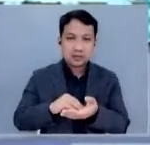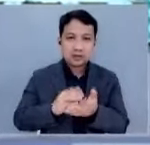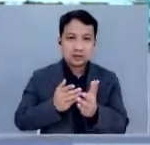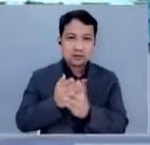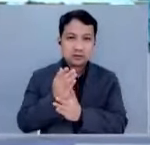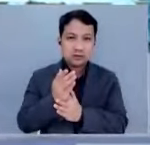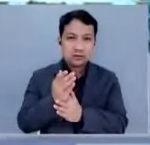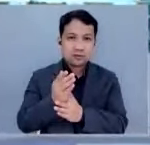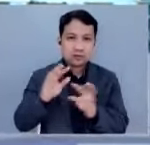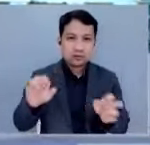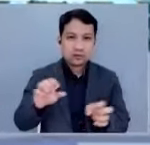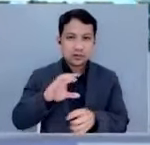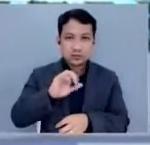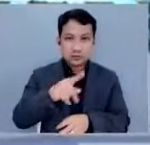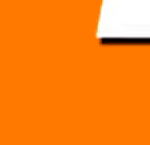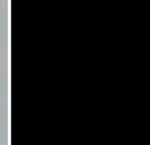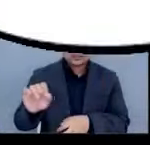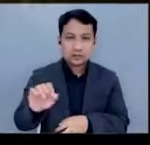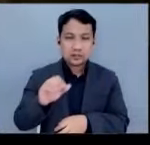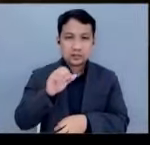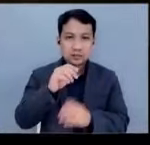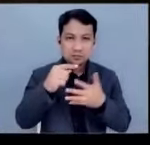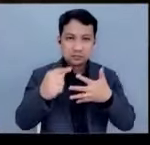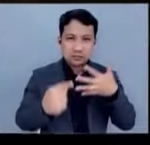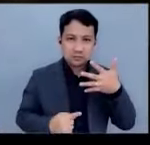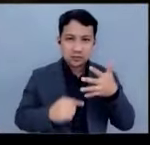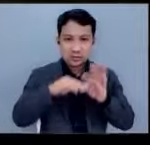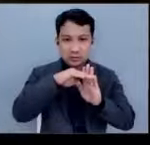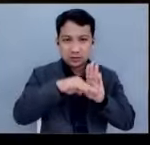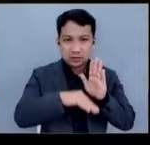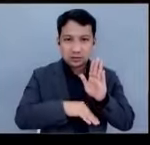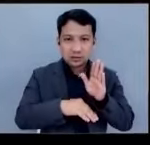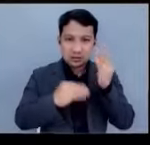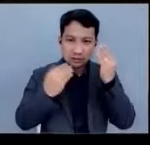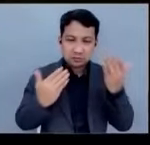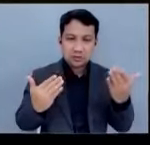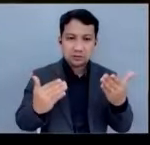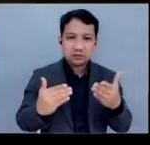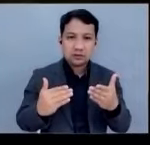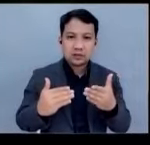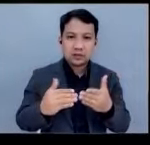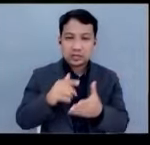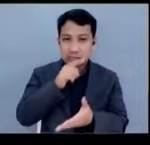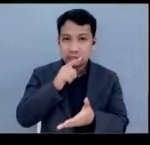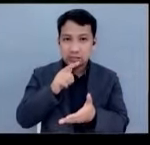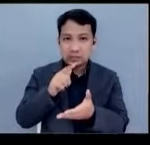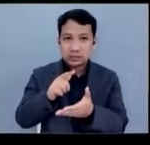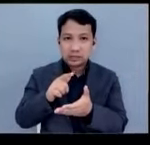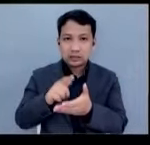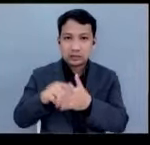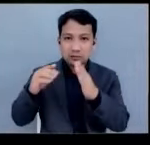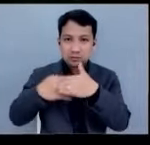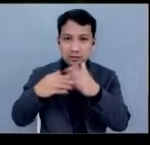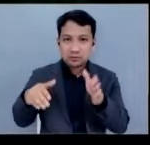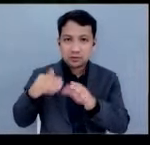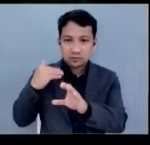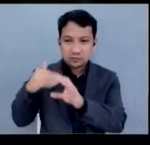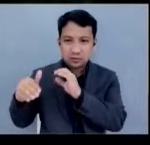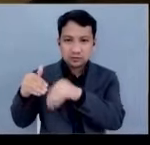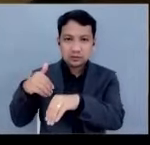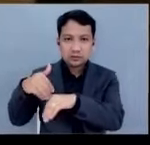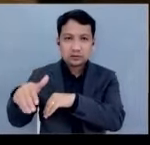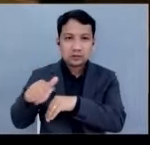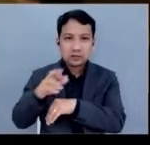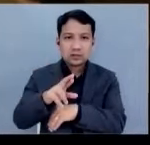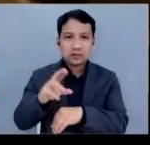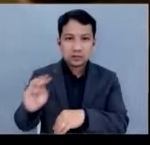ang Spotify playlist. Sa platform, magkakaroon ng letterbox sa pwedeng padalhan ng mga mensahe para kay